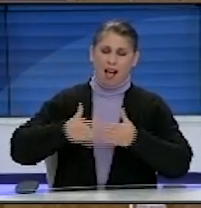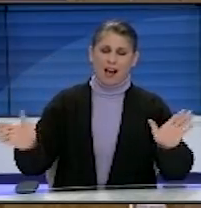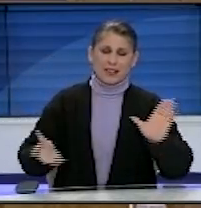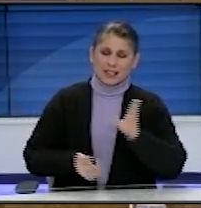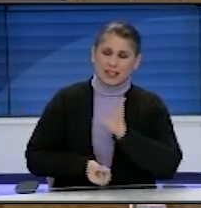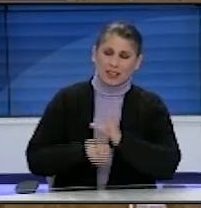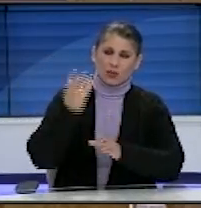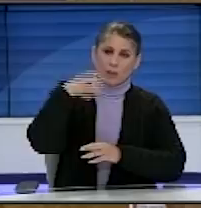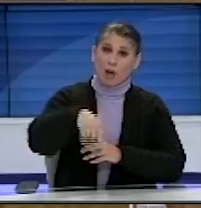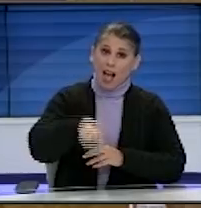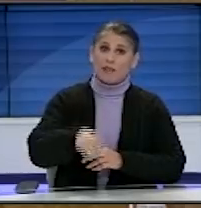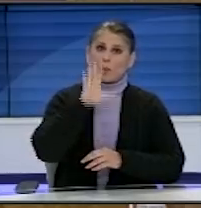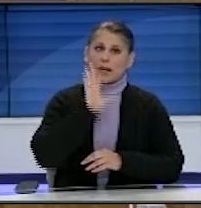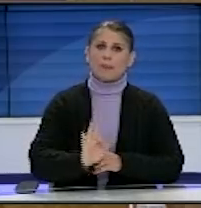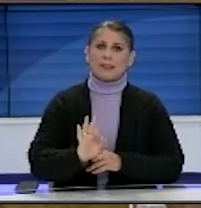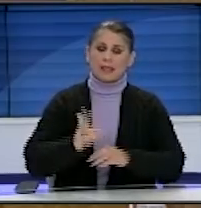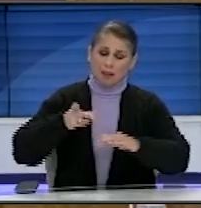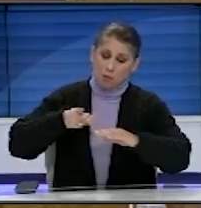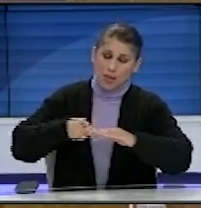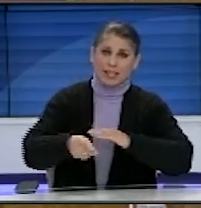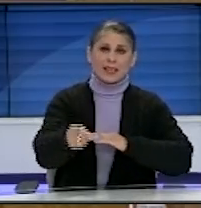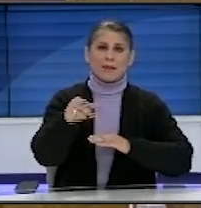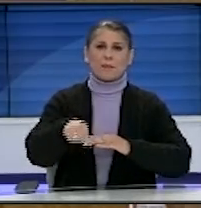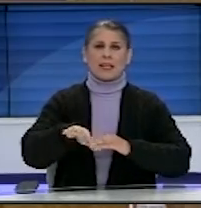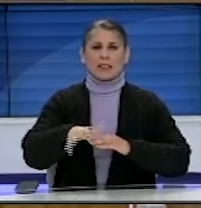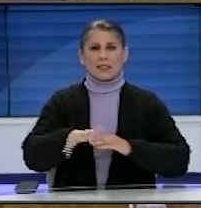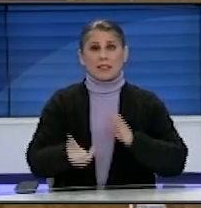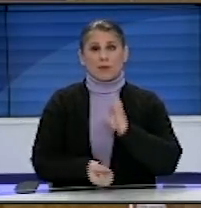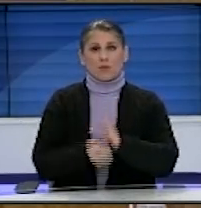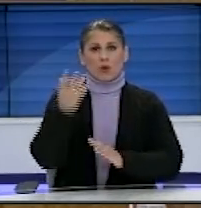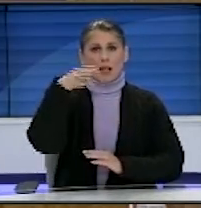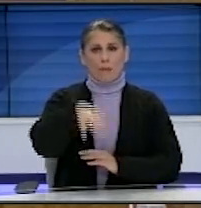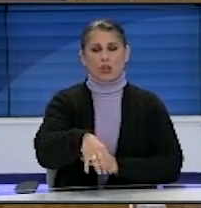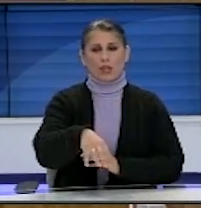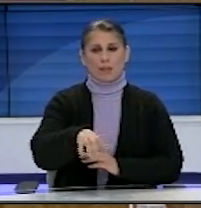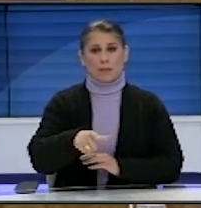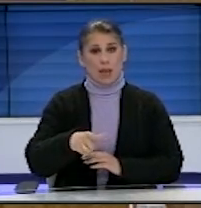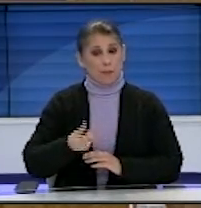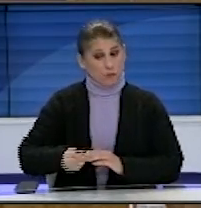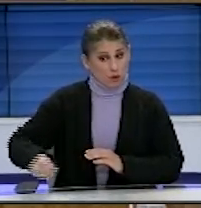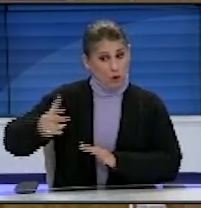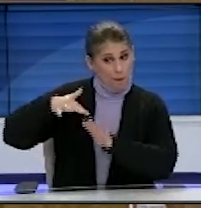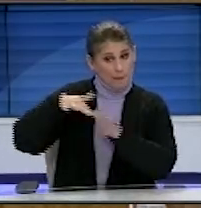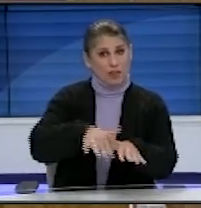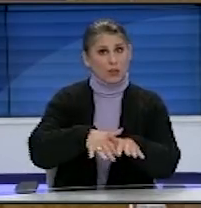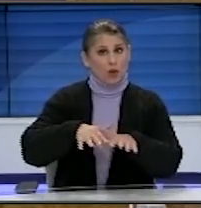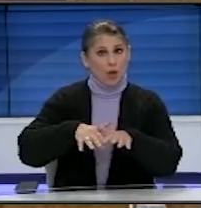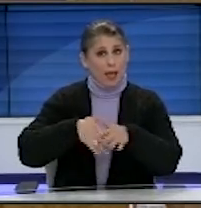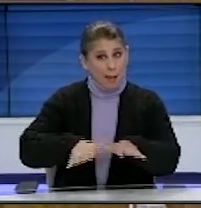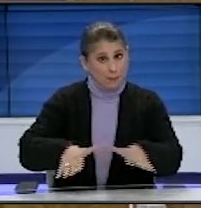στην πραγματικότητα ήταν που εγγενίασε μια σχετικά νέα εποχή, έκανε ακόμα πιο επιθετικό τον